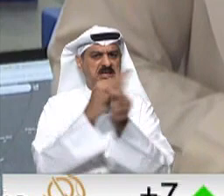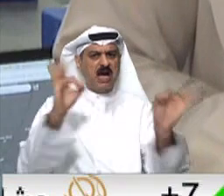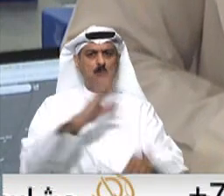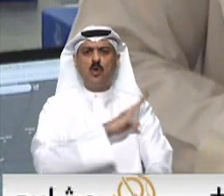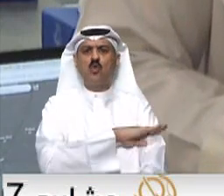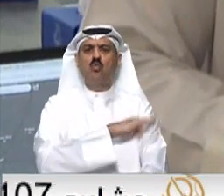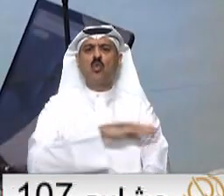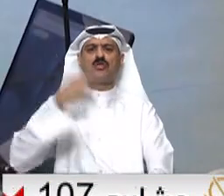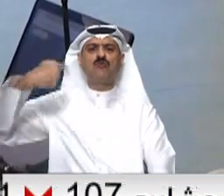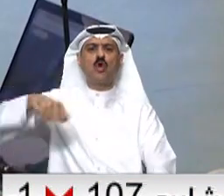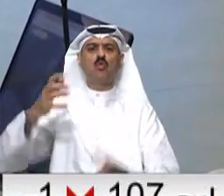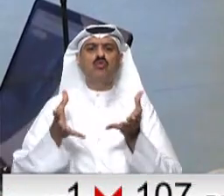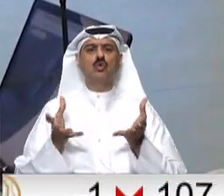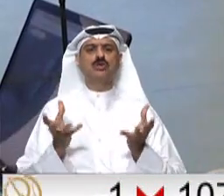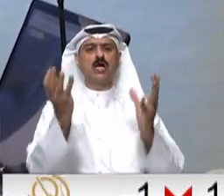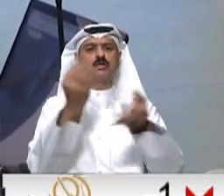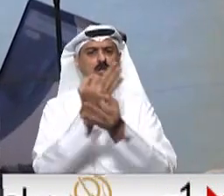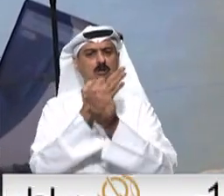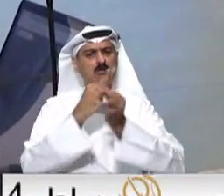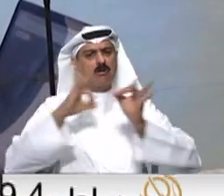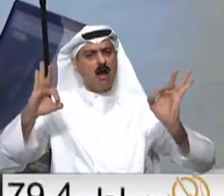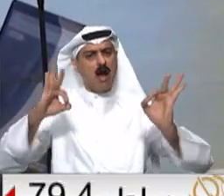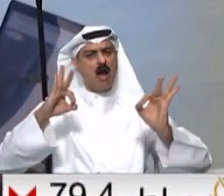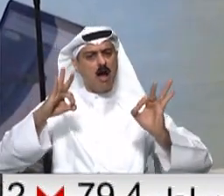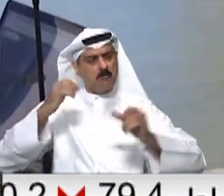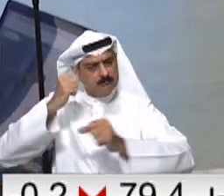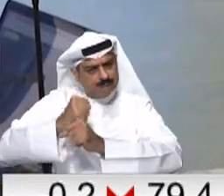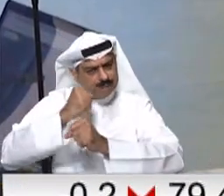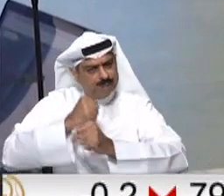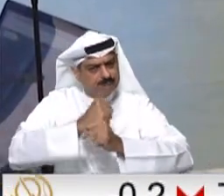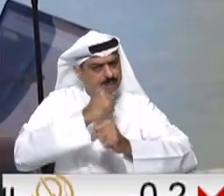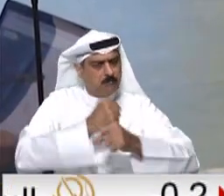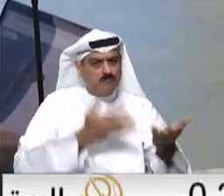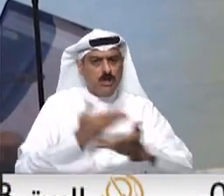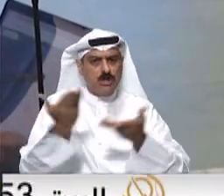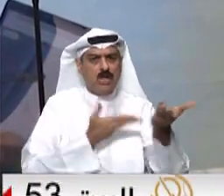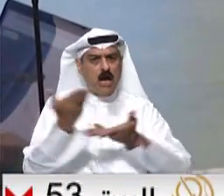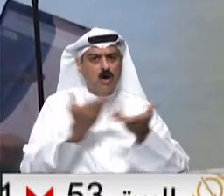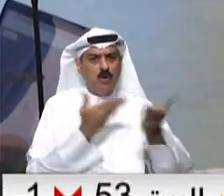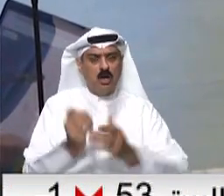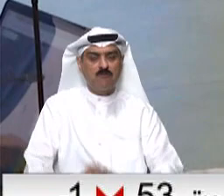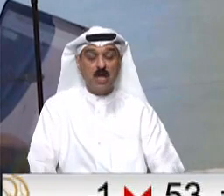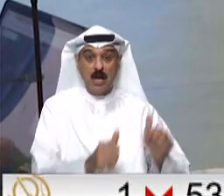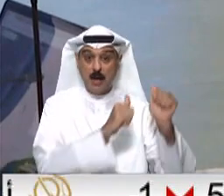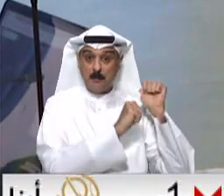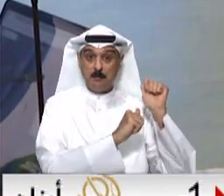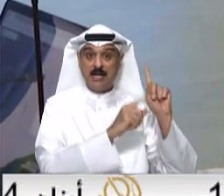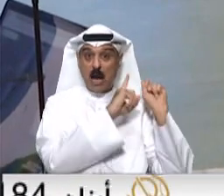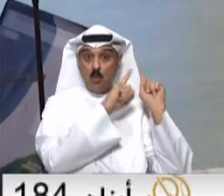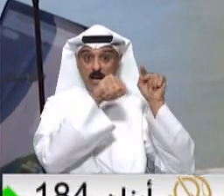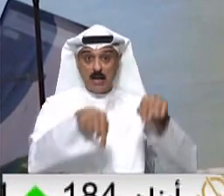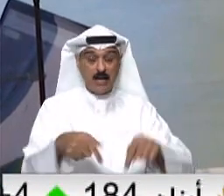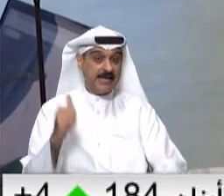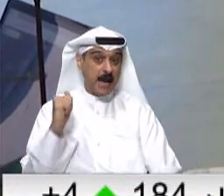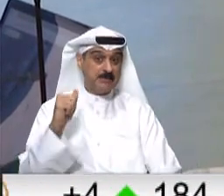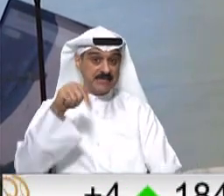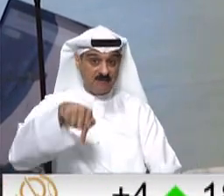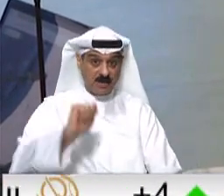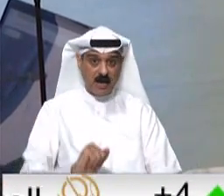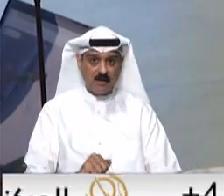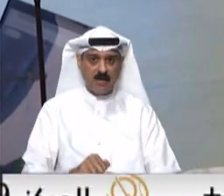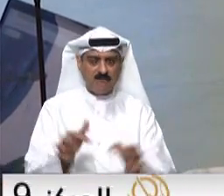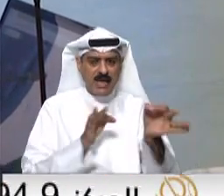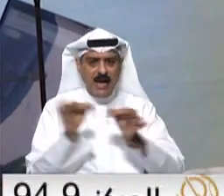الدولة والمعنية بقضية طوارئ يعني الأمطار منذ يوم أمس، من خلال تفعيل خطة